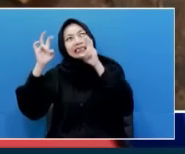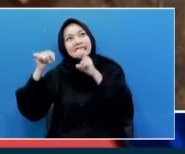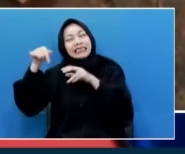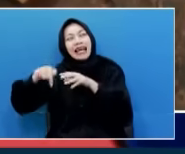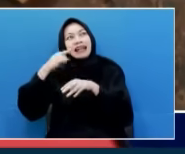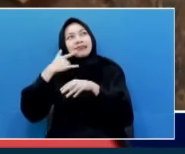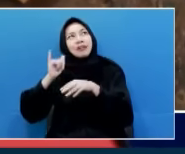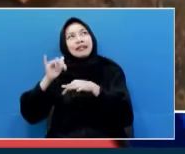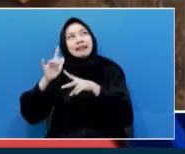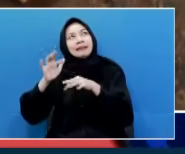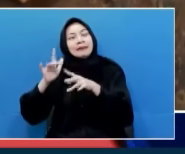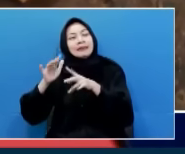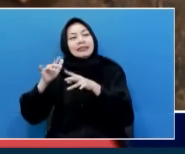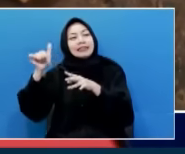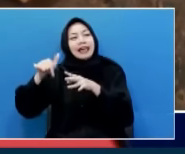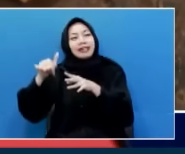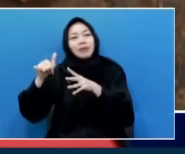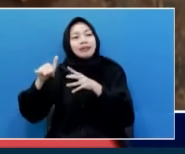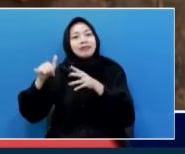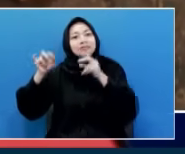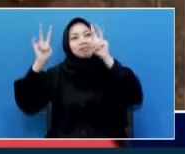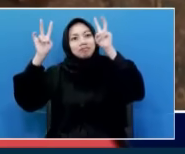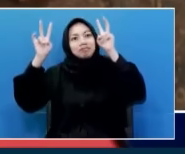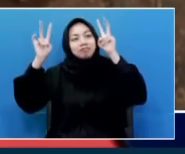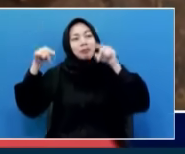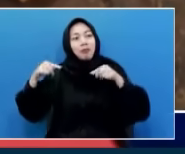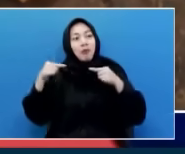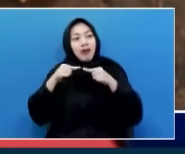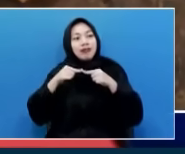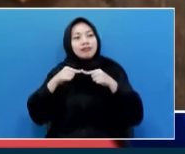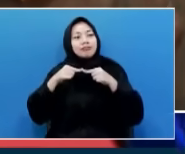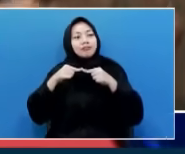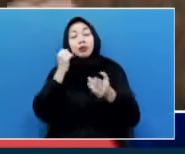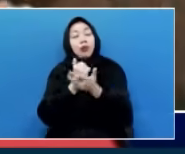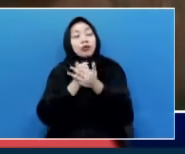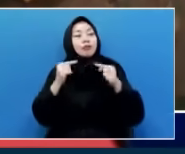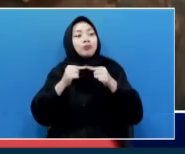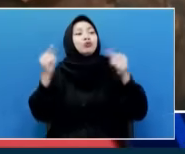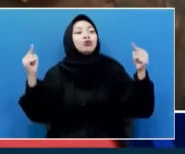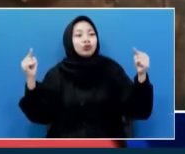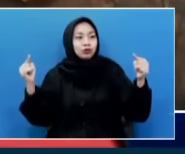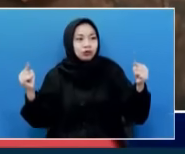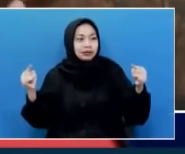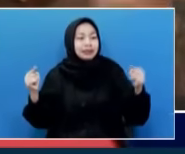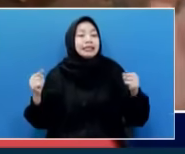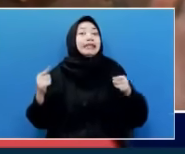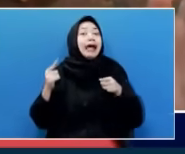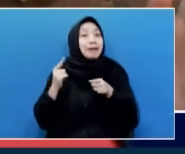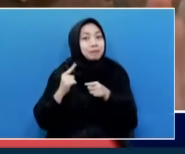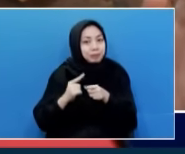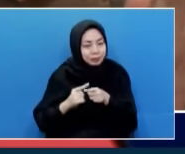ya titik akhir mungkin hubungan antara PDIP dan Pak Jokowi tapi mungkin ya Mbak ya Ini untuk